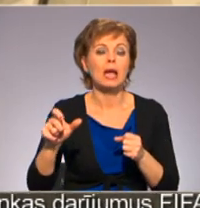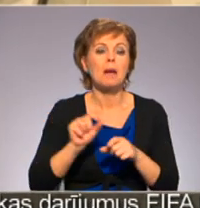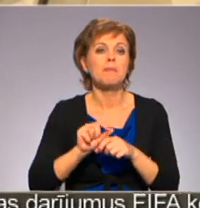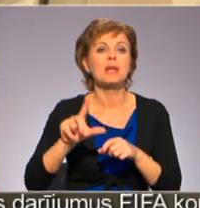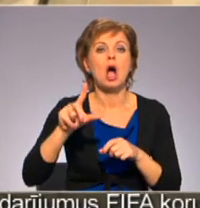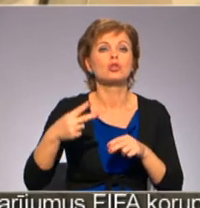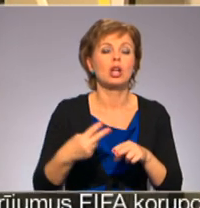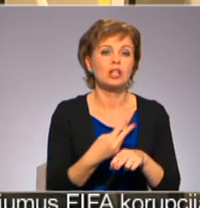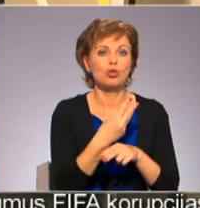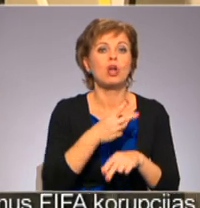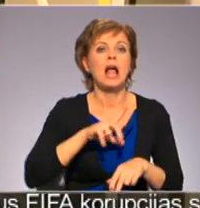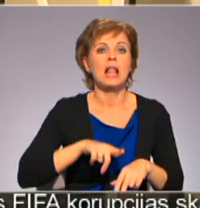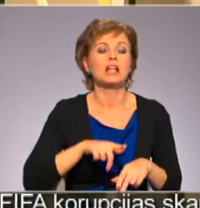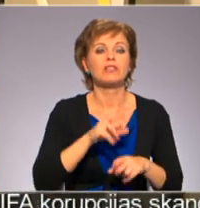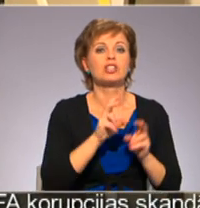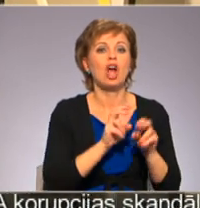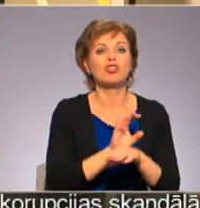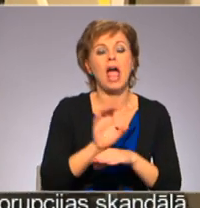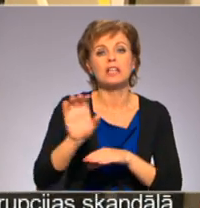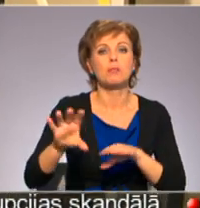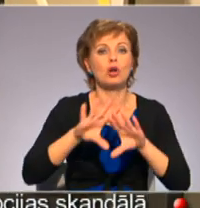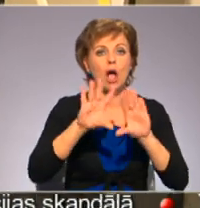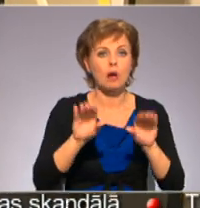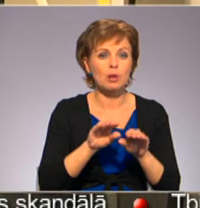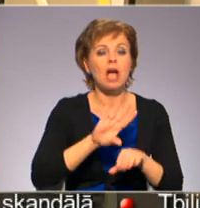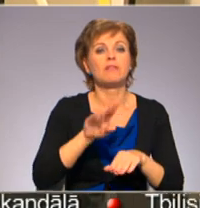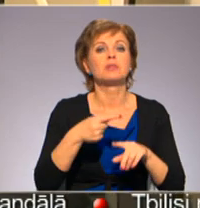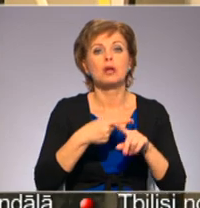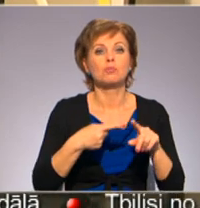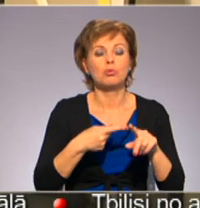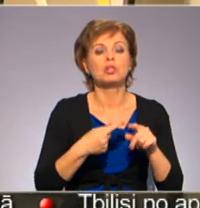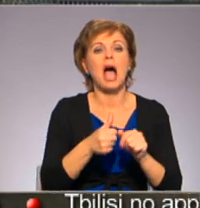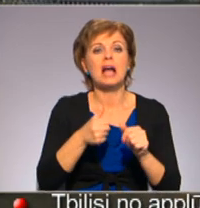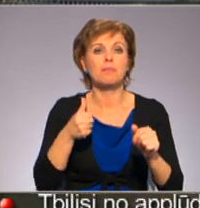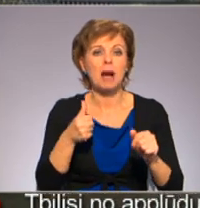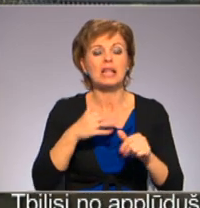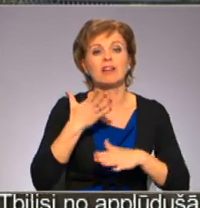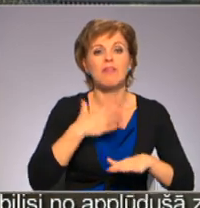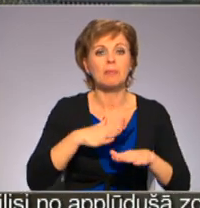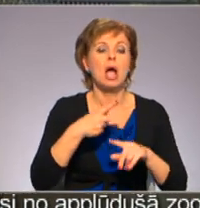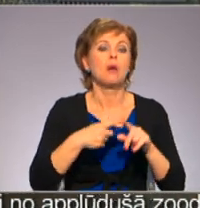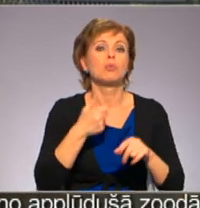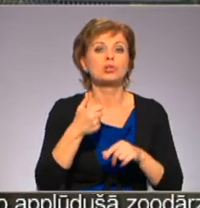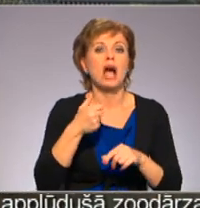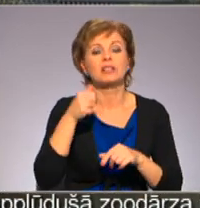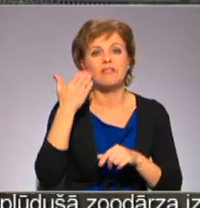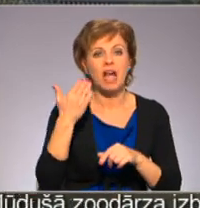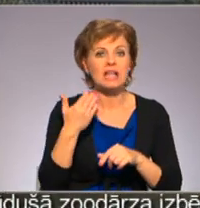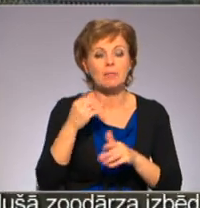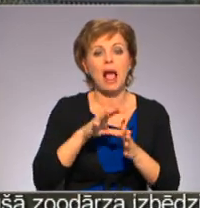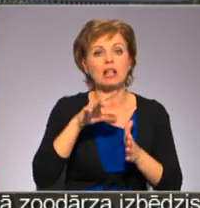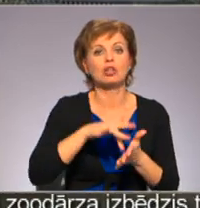Tomēr šobrīd Latvijas ražošanas un eksporta apjomi joprojām vismaz uz pusi atpaliek no vēlamā. Apmēram pēc pusgada Ventspilī blakus elektronikas centram